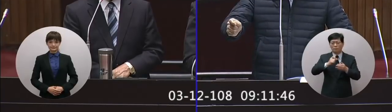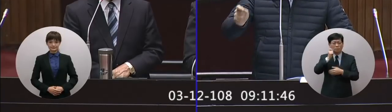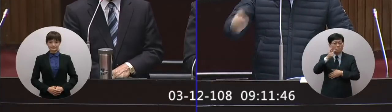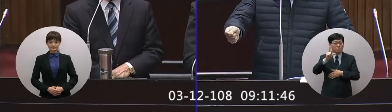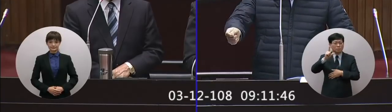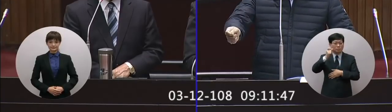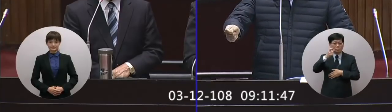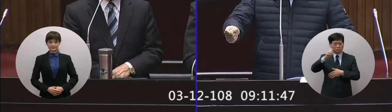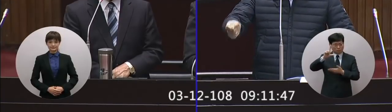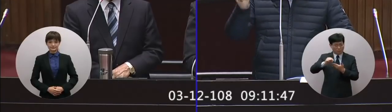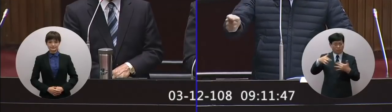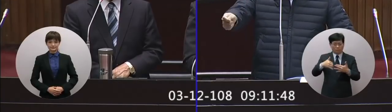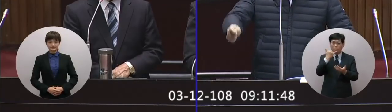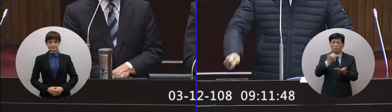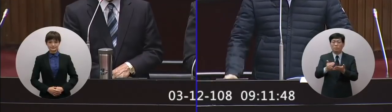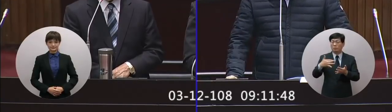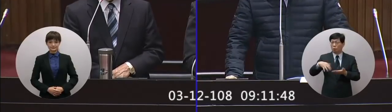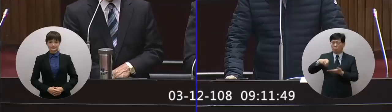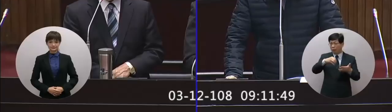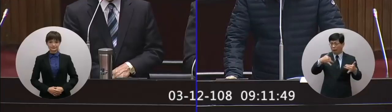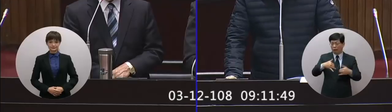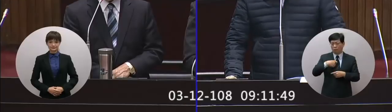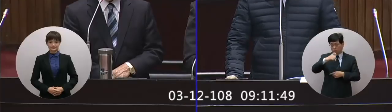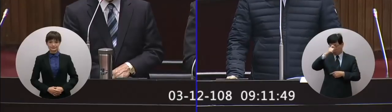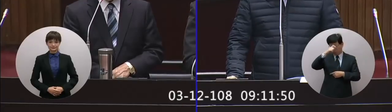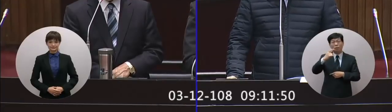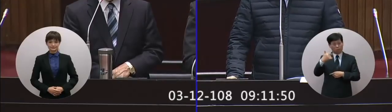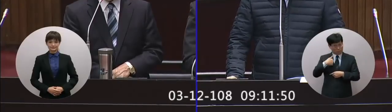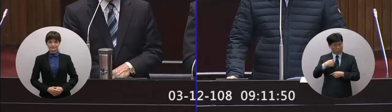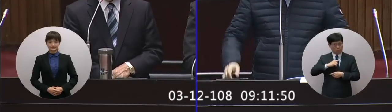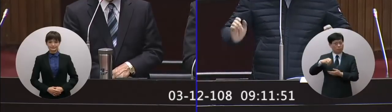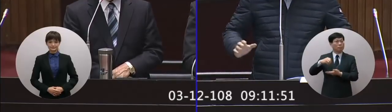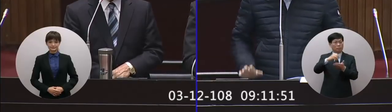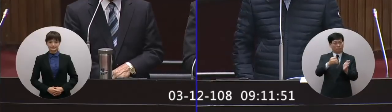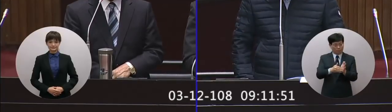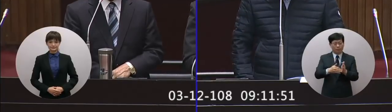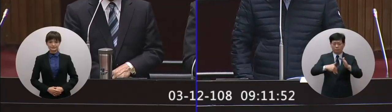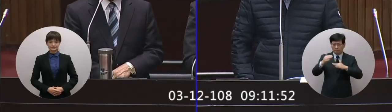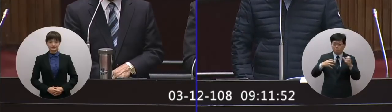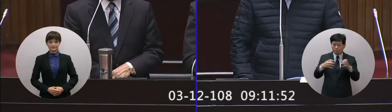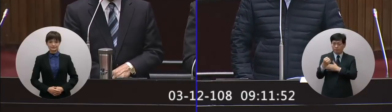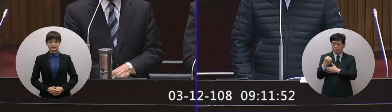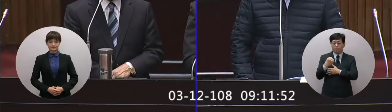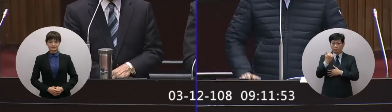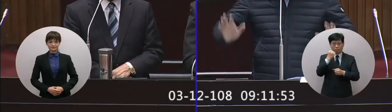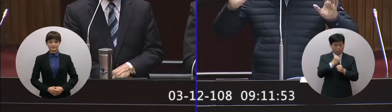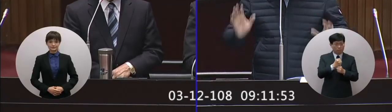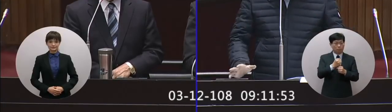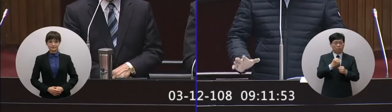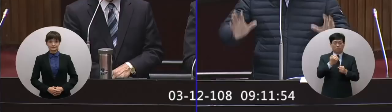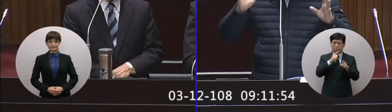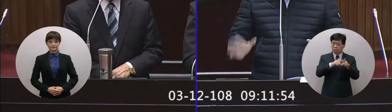薪。我的版本还没有递出去，我希望递出来之后大家一起来努力，做得到的地